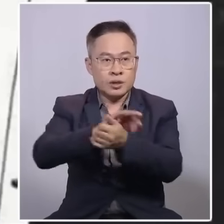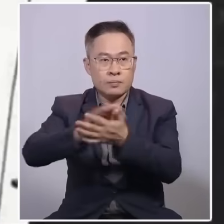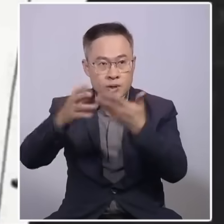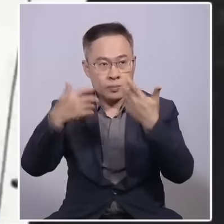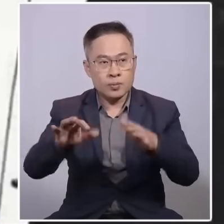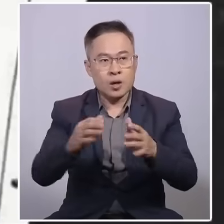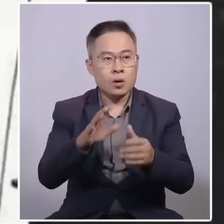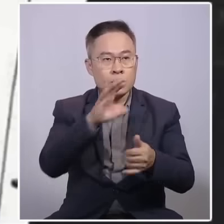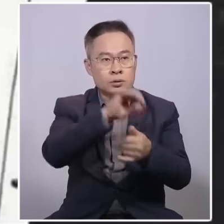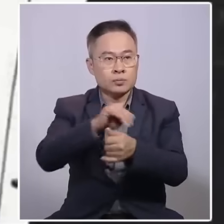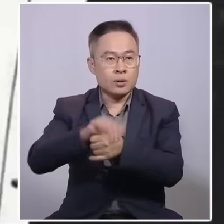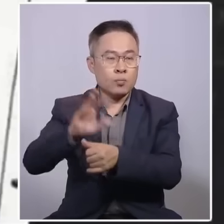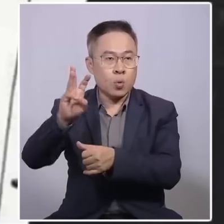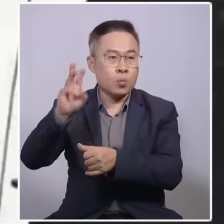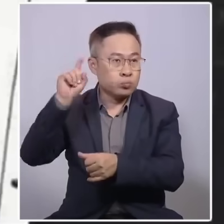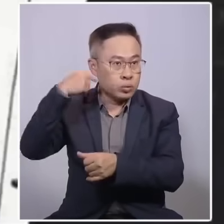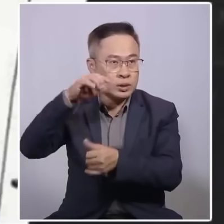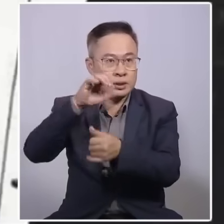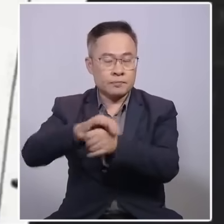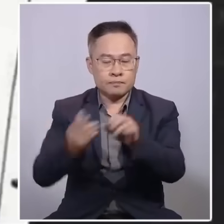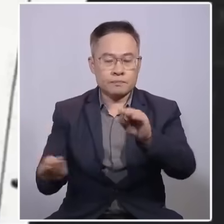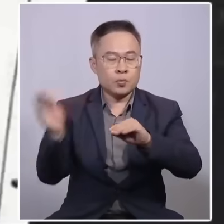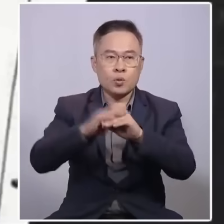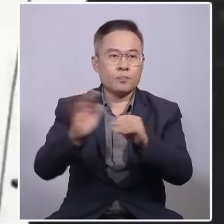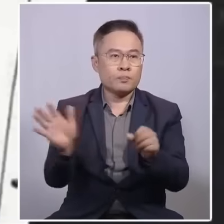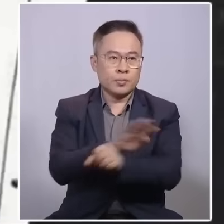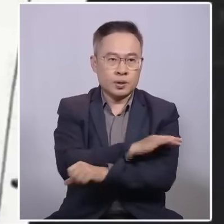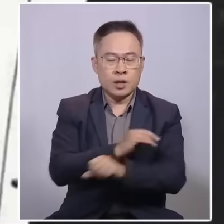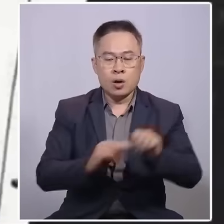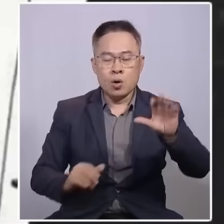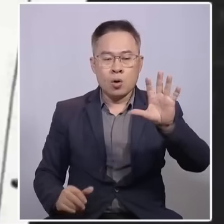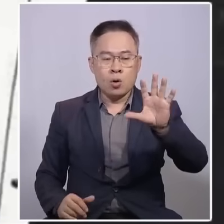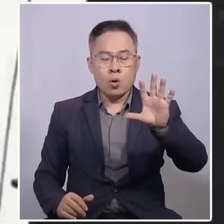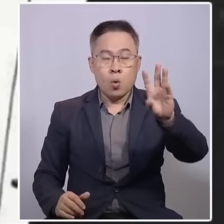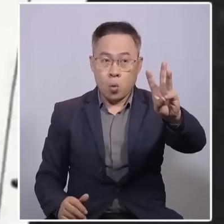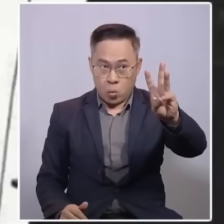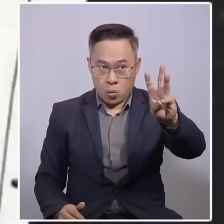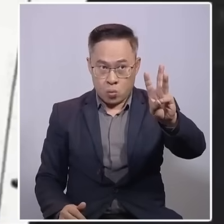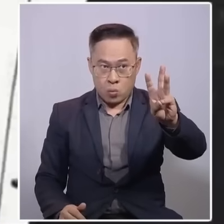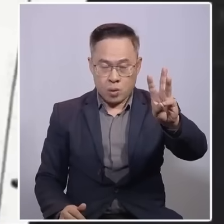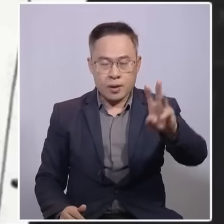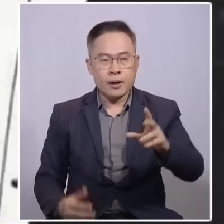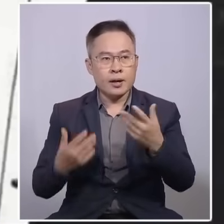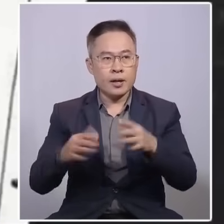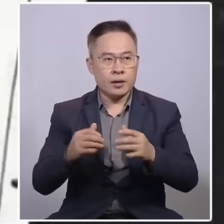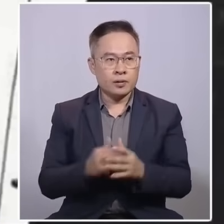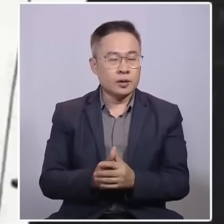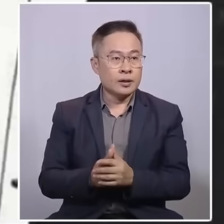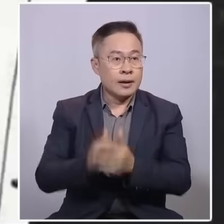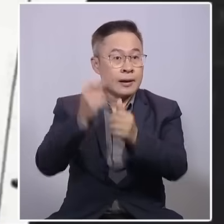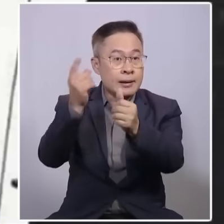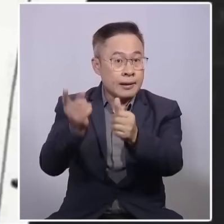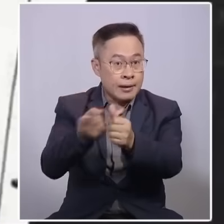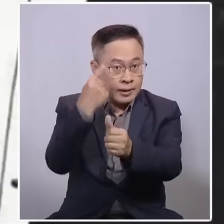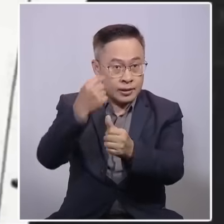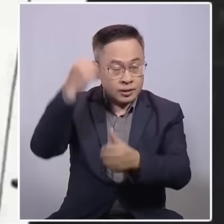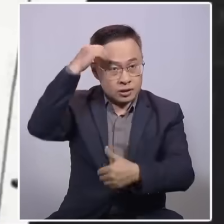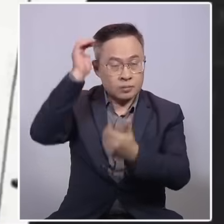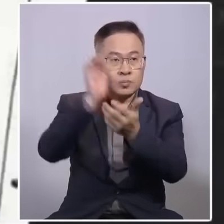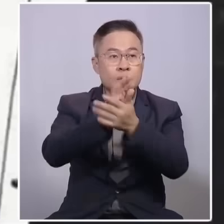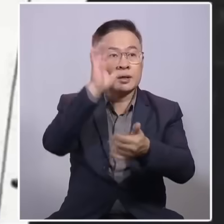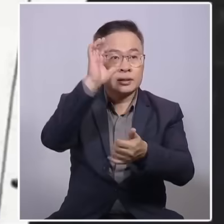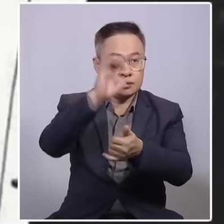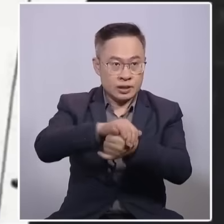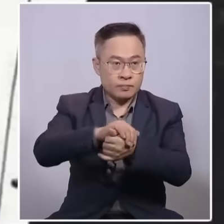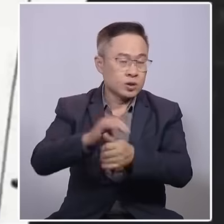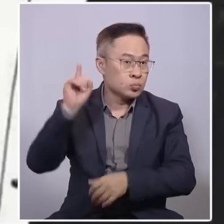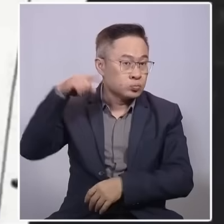คนเดียวที่ยังไม่สามารถจับกุมตัวได้ถ้าไล่เรียงตามไทมไลนคนแรกที่ตำรวจมาสอบปากคำก็คือคน